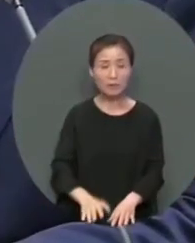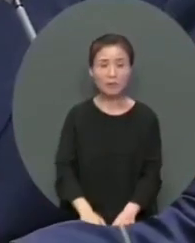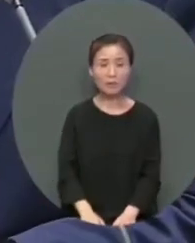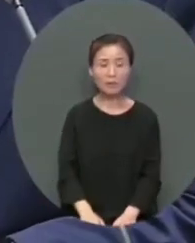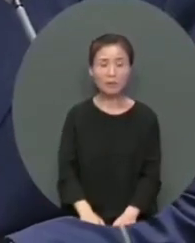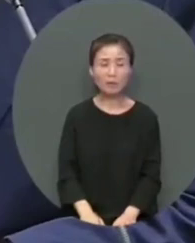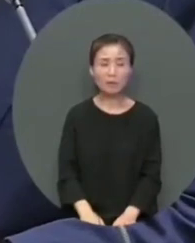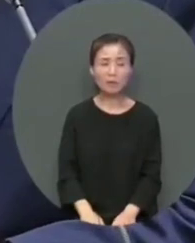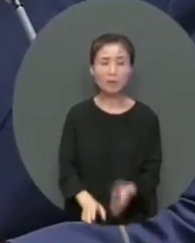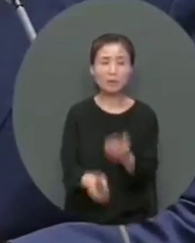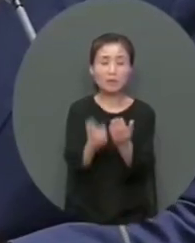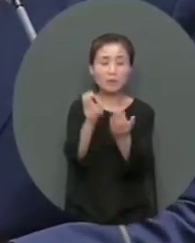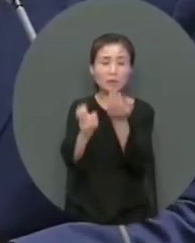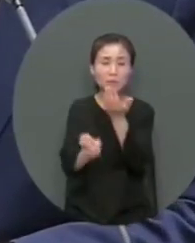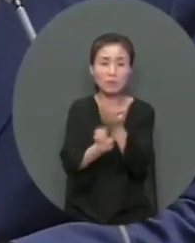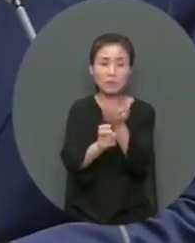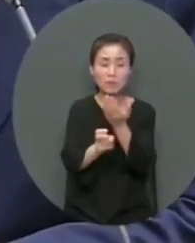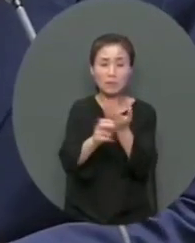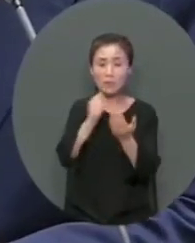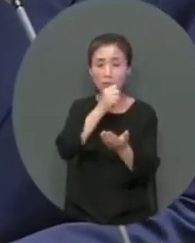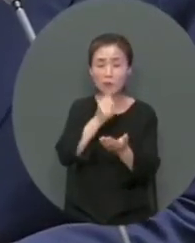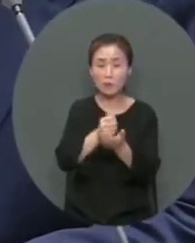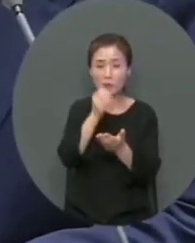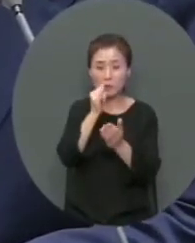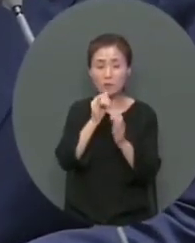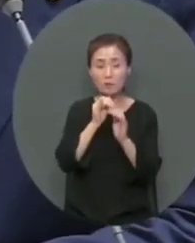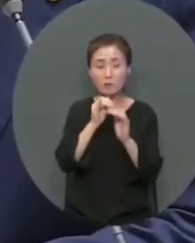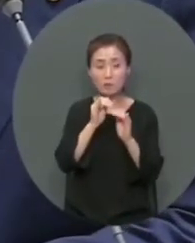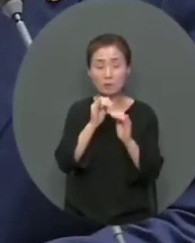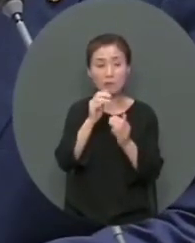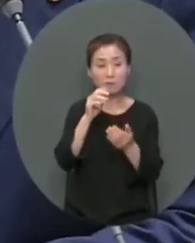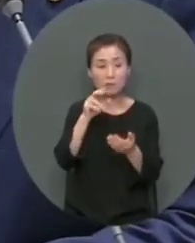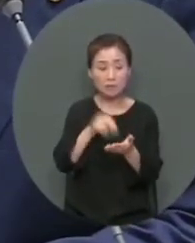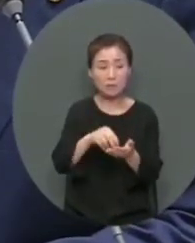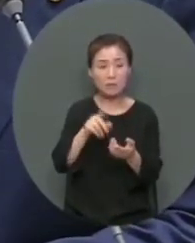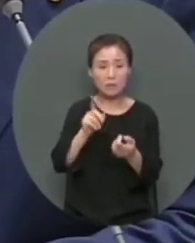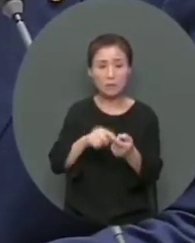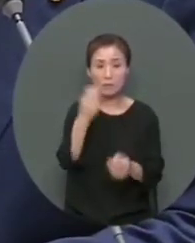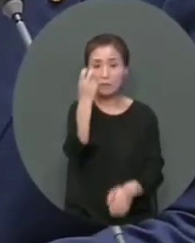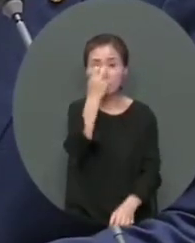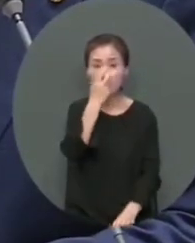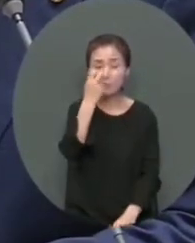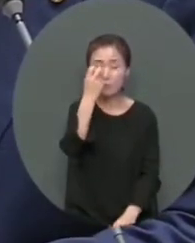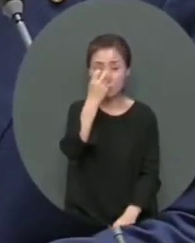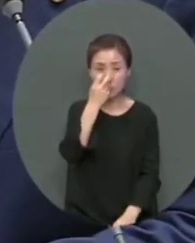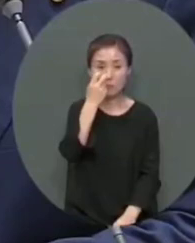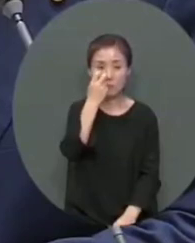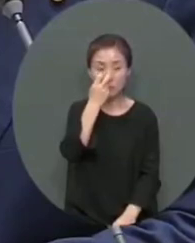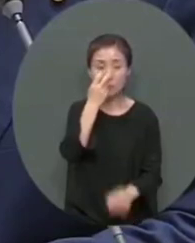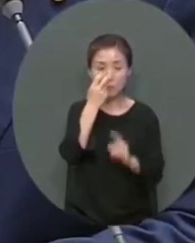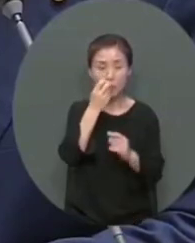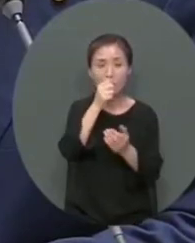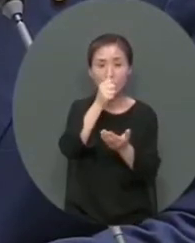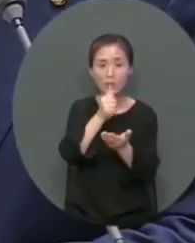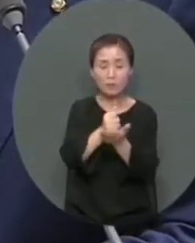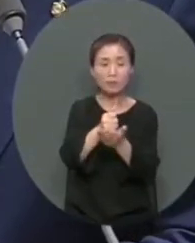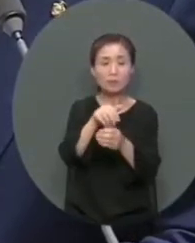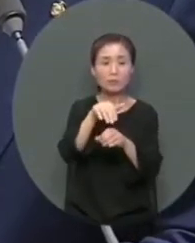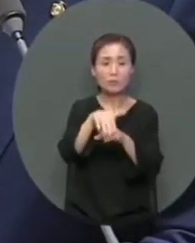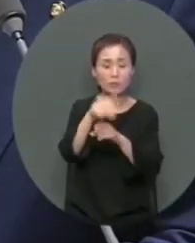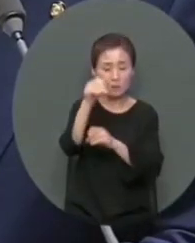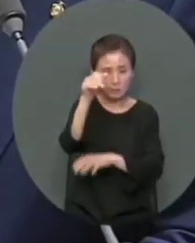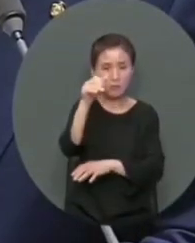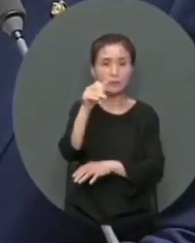그래서 위법, 불법 혐의가 있는 사안에 대해서 수사하는 것은 우리 법치주의의